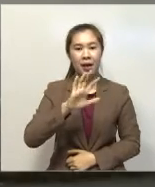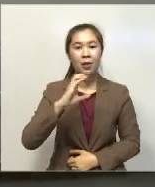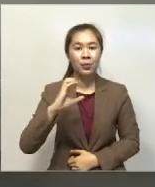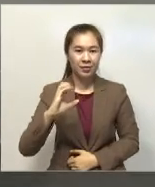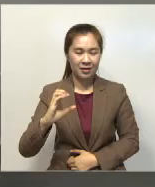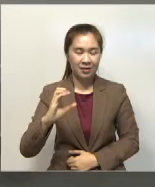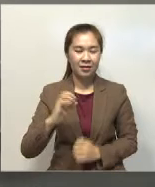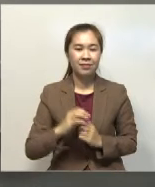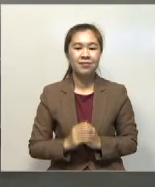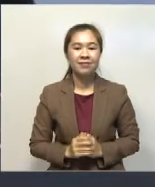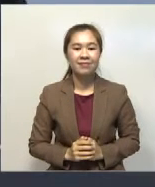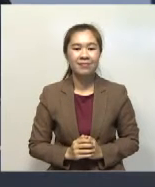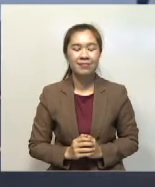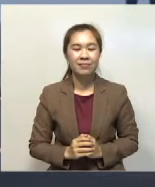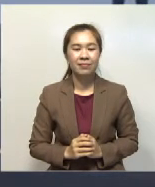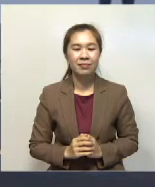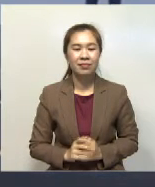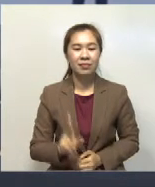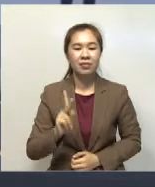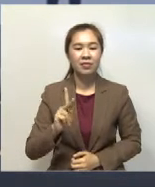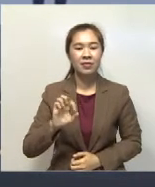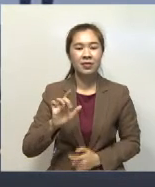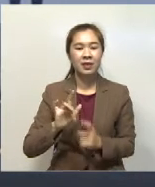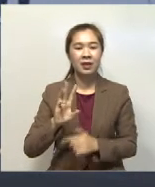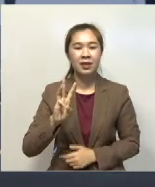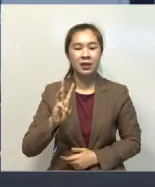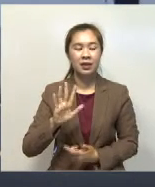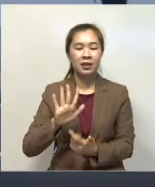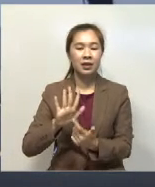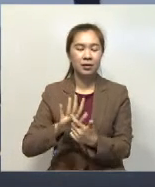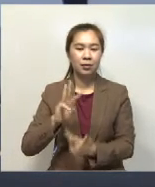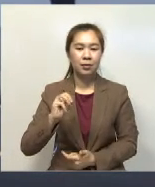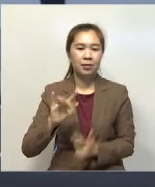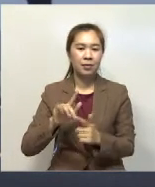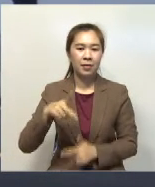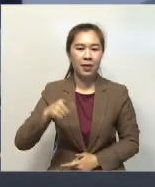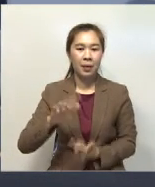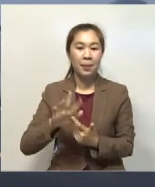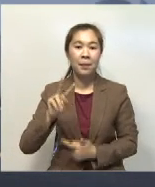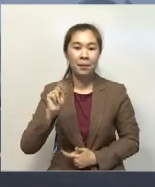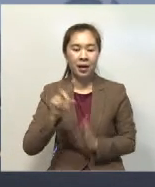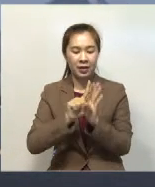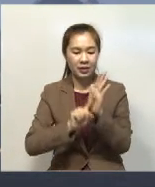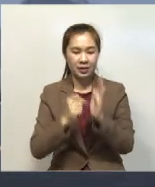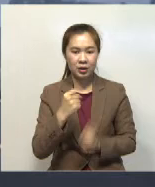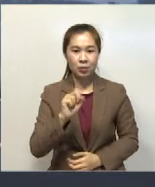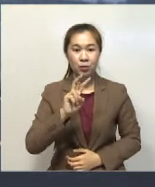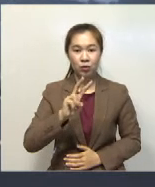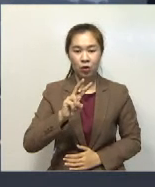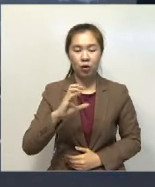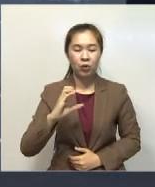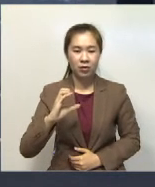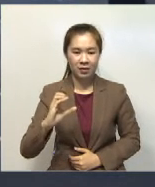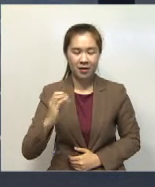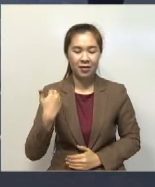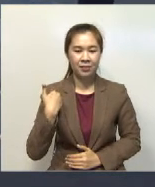าเซลเซียสขณะที่บริเวณกิ่วแม่ปานอุณหภูมิต่ำสุด12องศาเซลเซียสและบริเวณที่ทำการอุทยาน